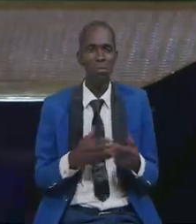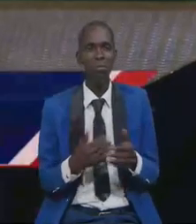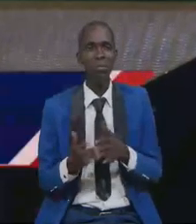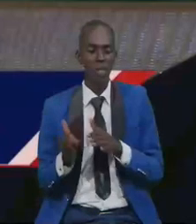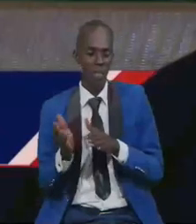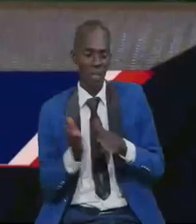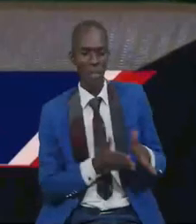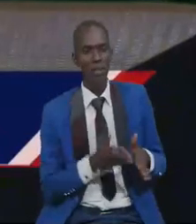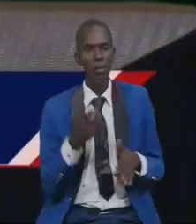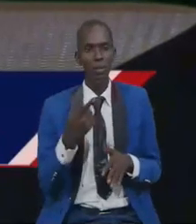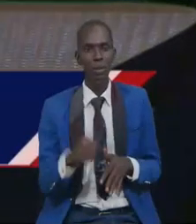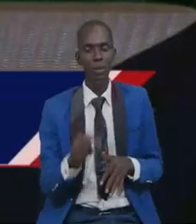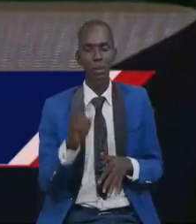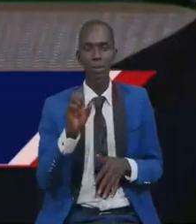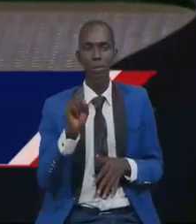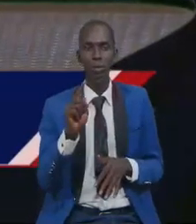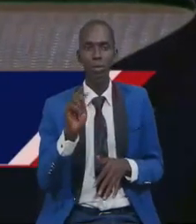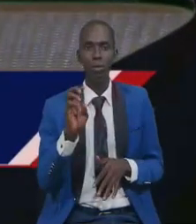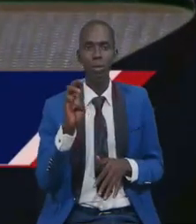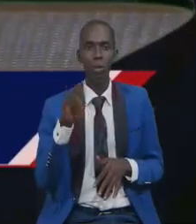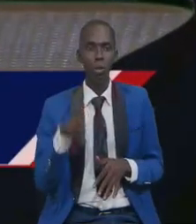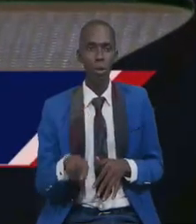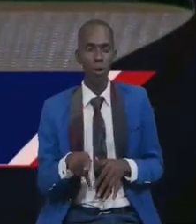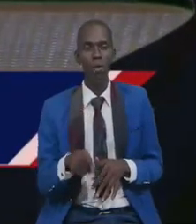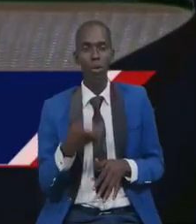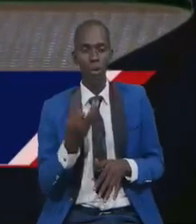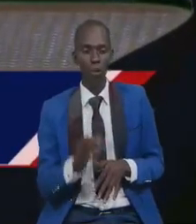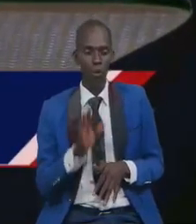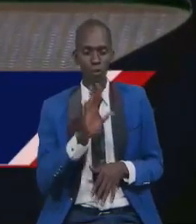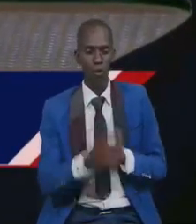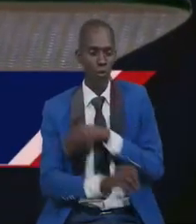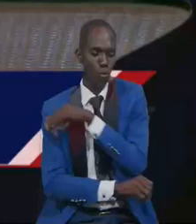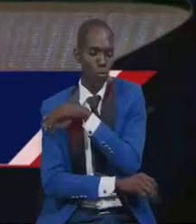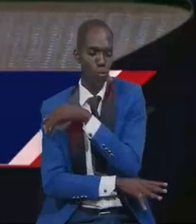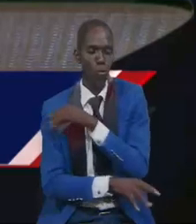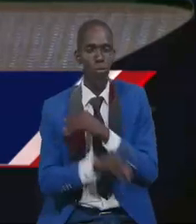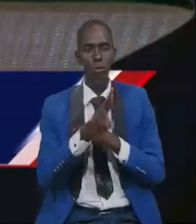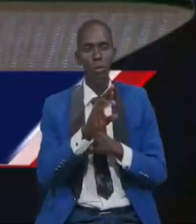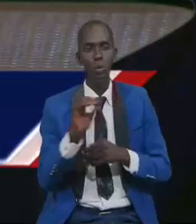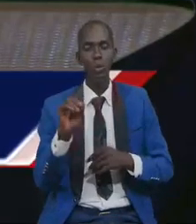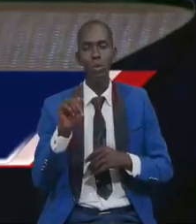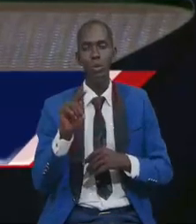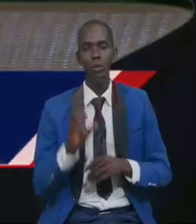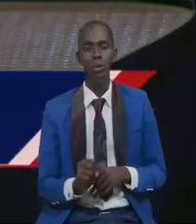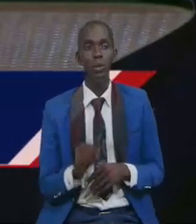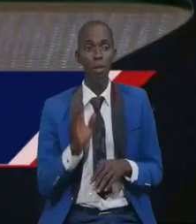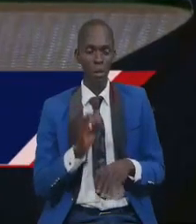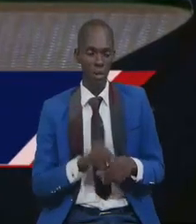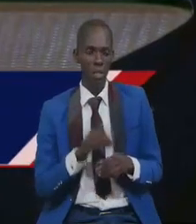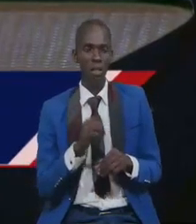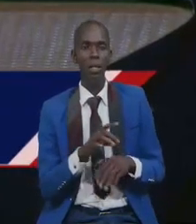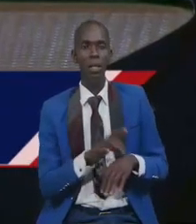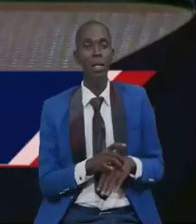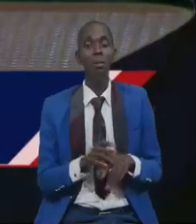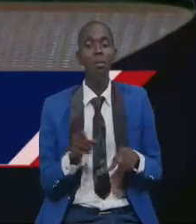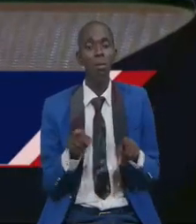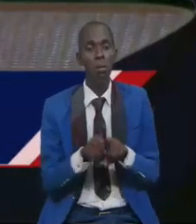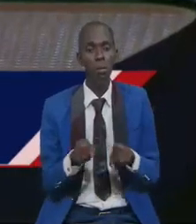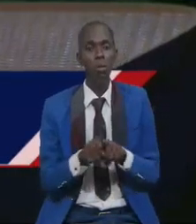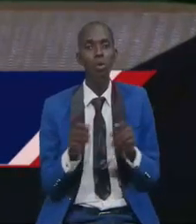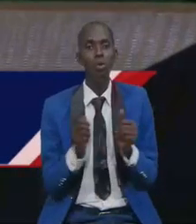en terre le tronc où se trouvent les racines. Et liez-le avec